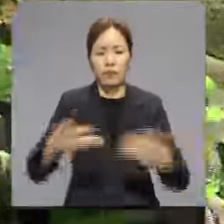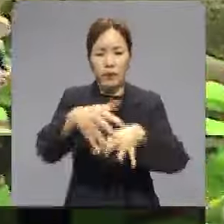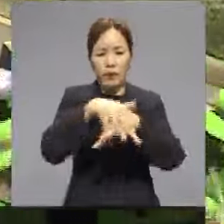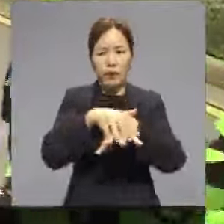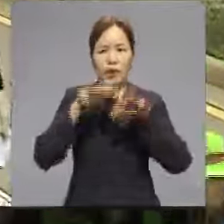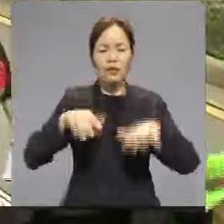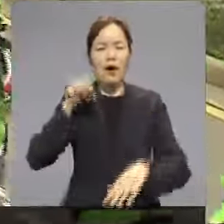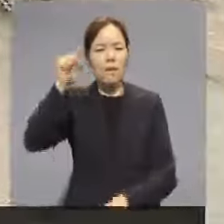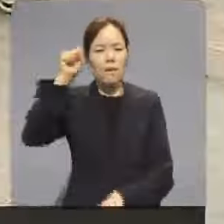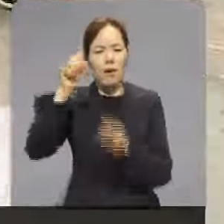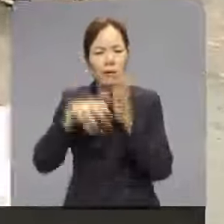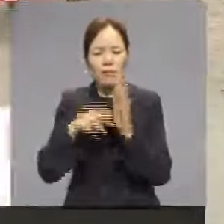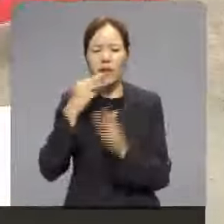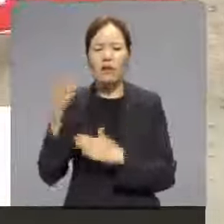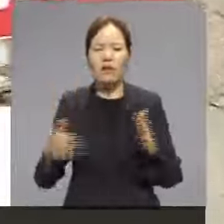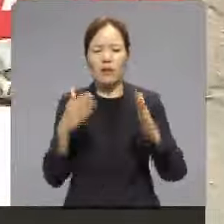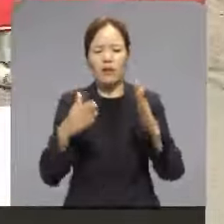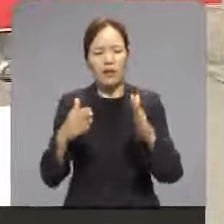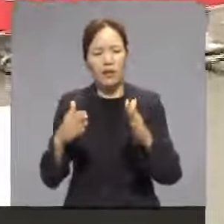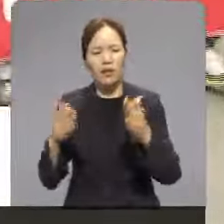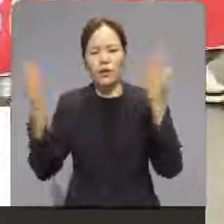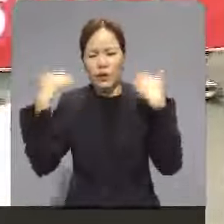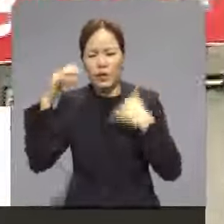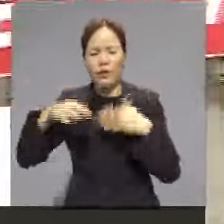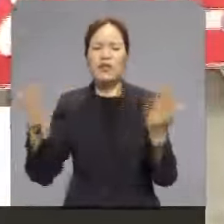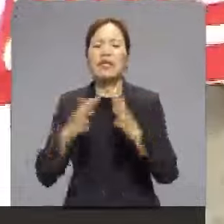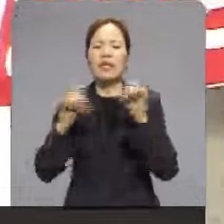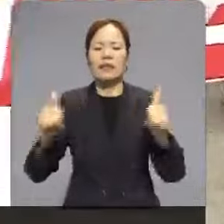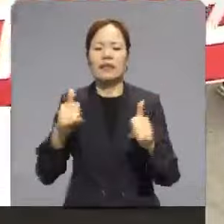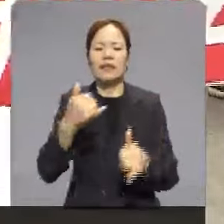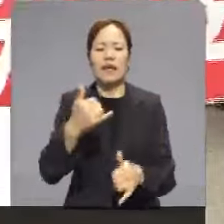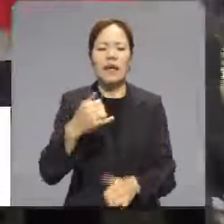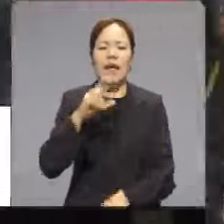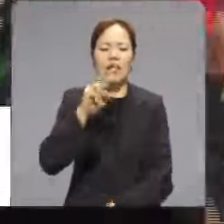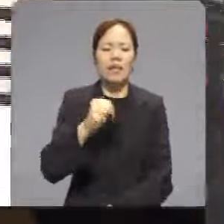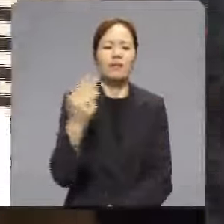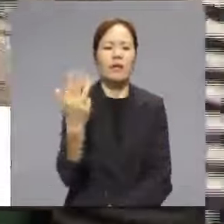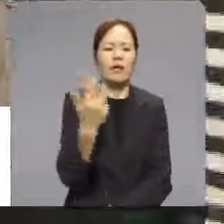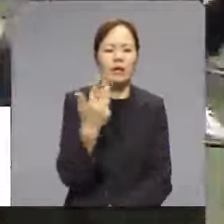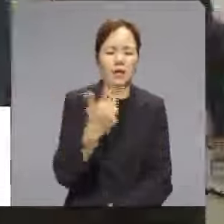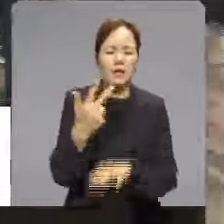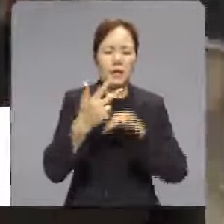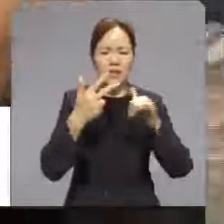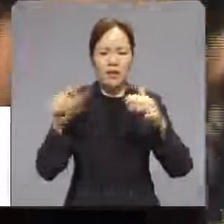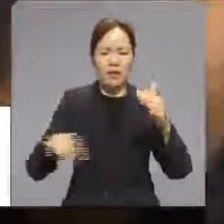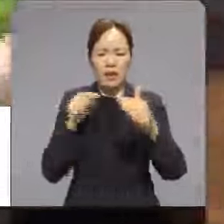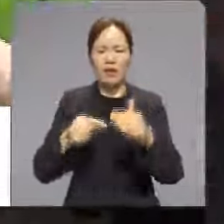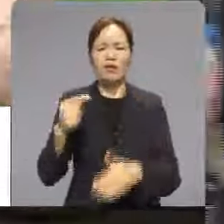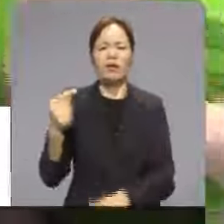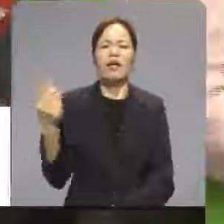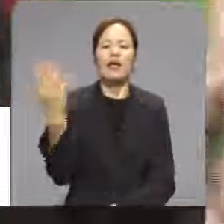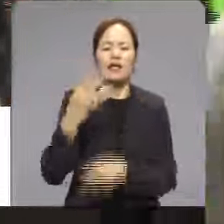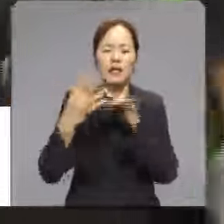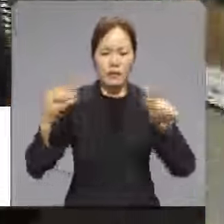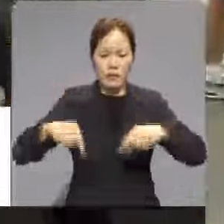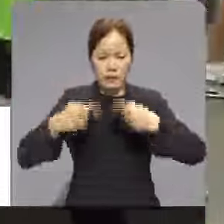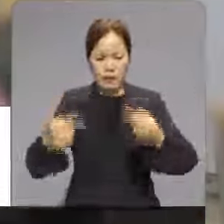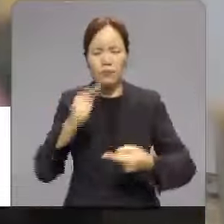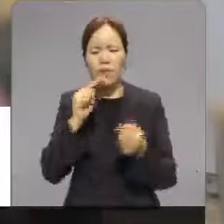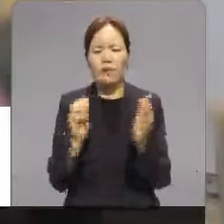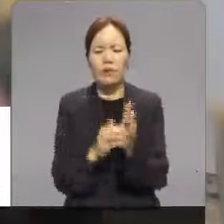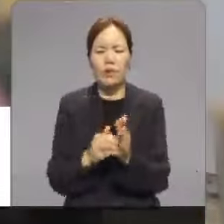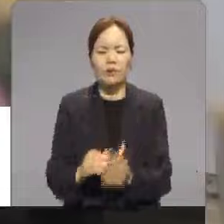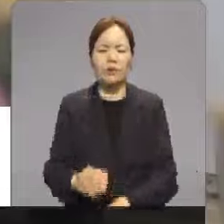이번 파업에 경기도 교육공무직 3만 7천여 명 가운데 4천여 명이 참여했다고 밝혔습니다.